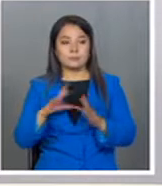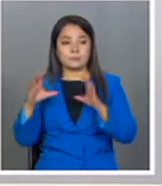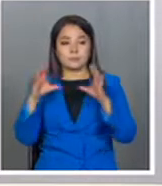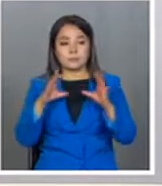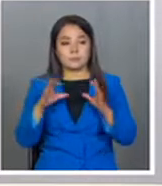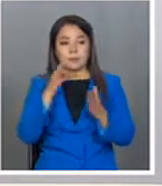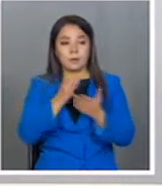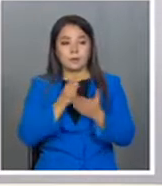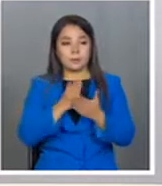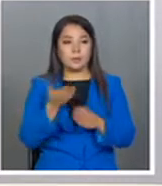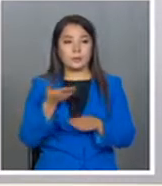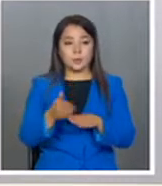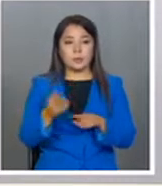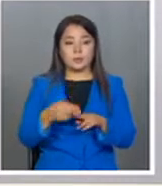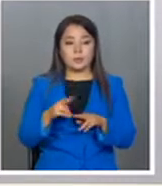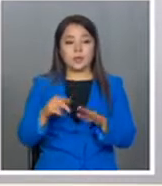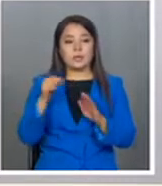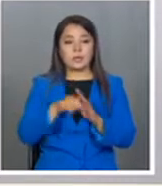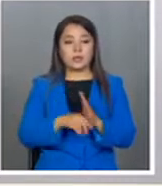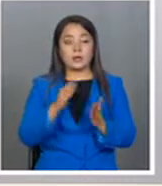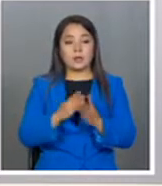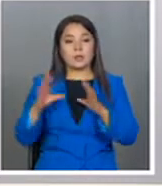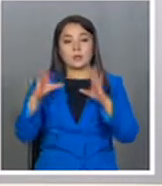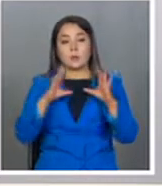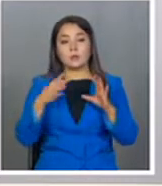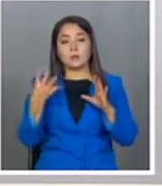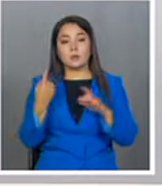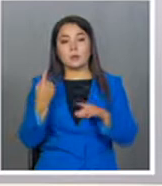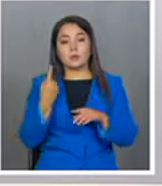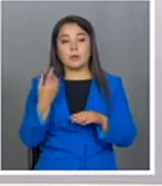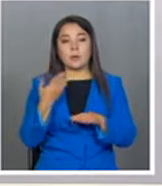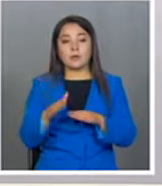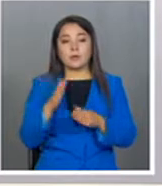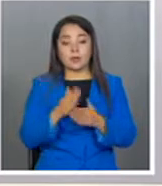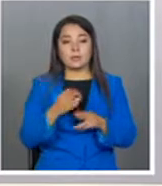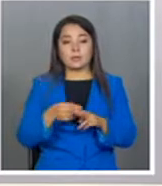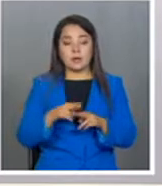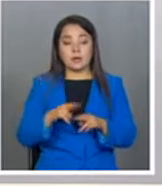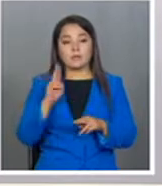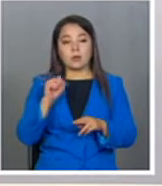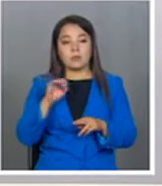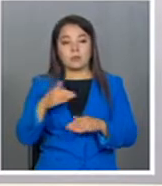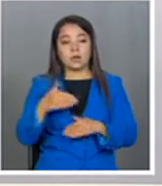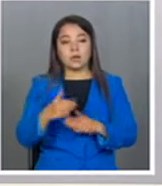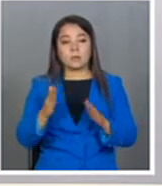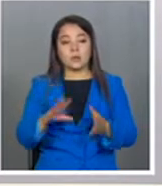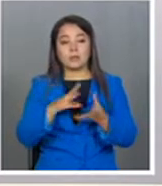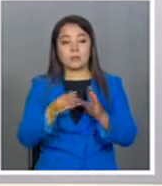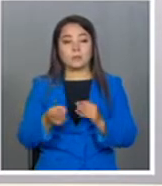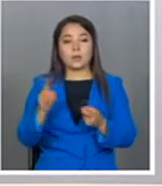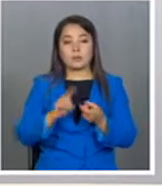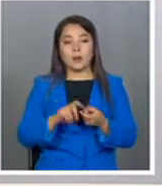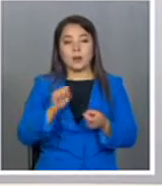мына бөлік квадраттың ішіндегі, бұл дөңгелектің 4-тен 1 бөлігі. Ал квадраттың қабырғасы болып келген ады